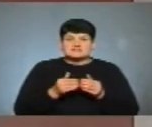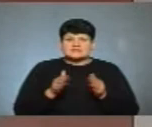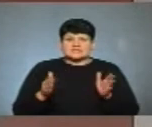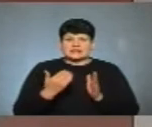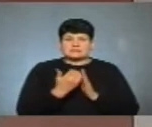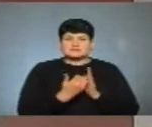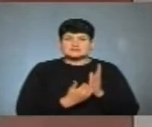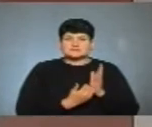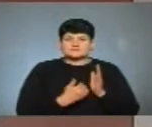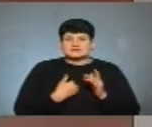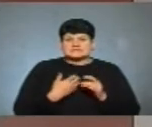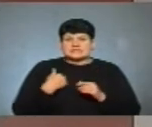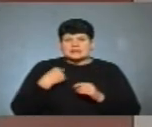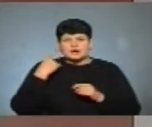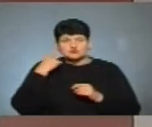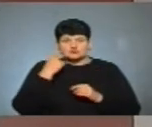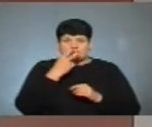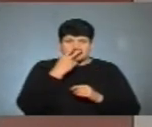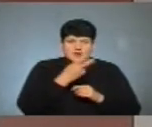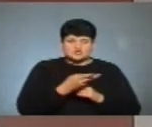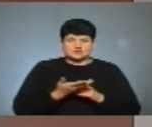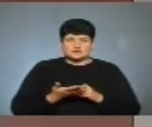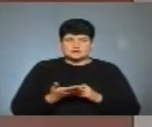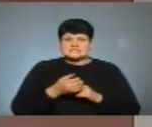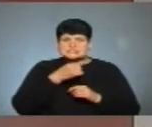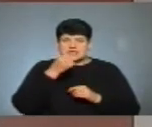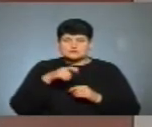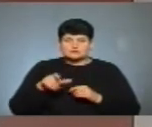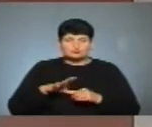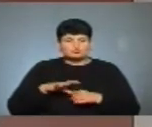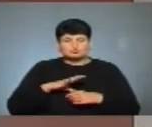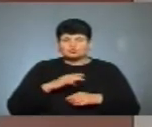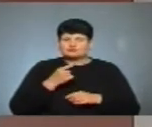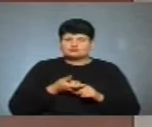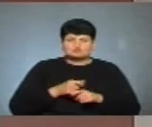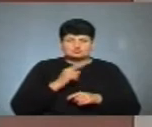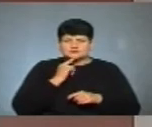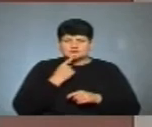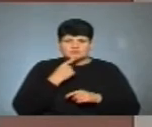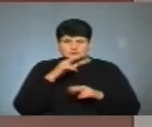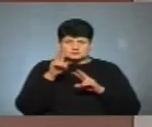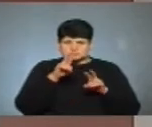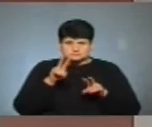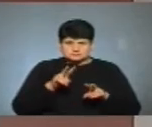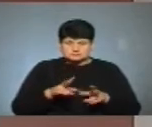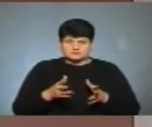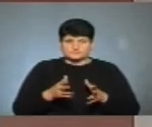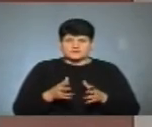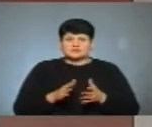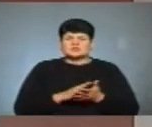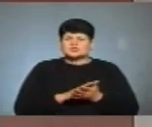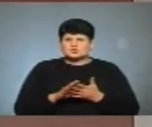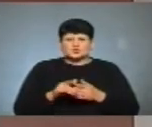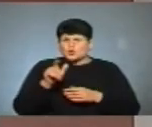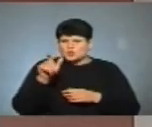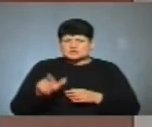списками. Наскільки я сама чула, бачила, старшим людям було дуже важко зорієнтуватися в бюлетенях. От просто чисто таке